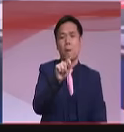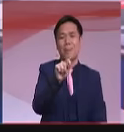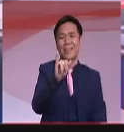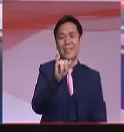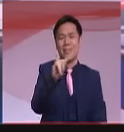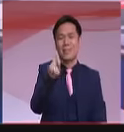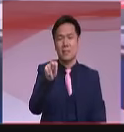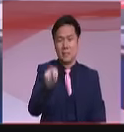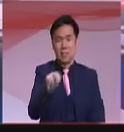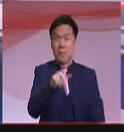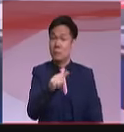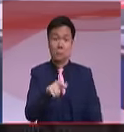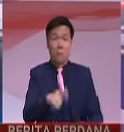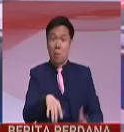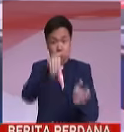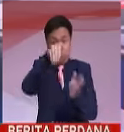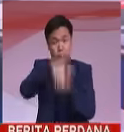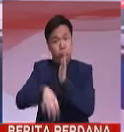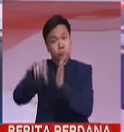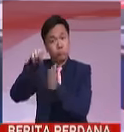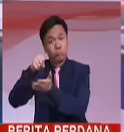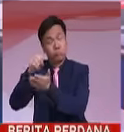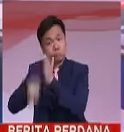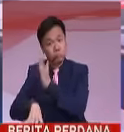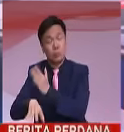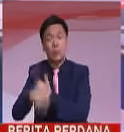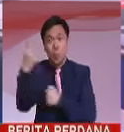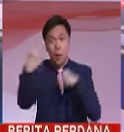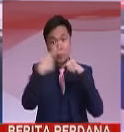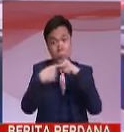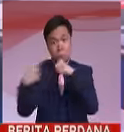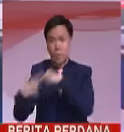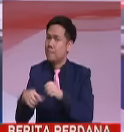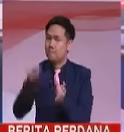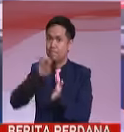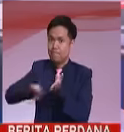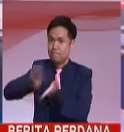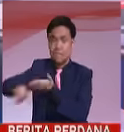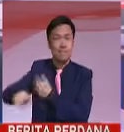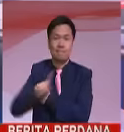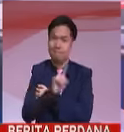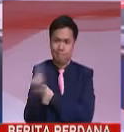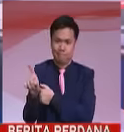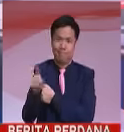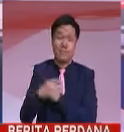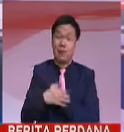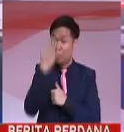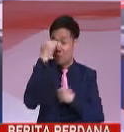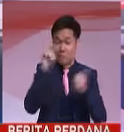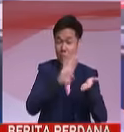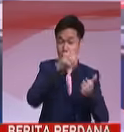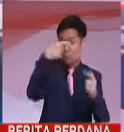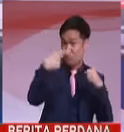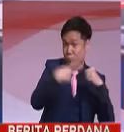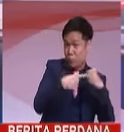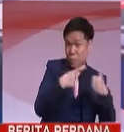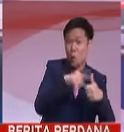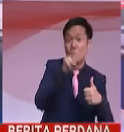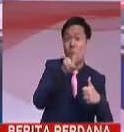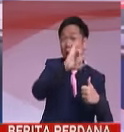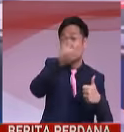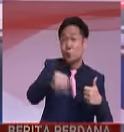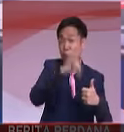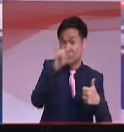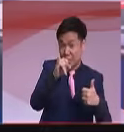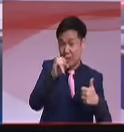Aslan untuk menggugurkannya dua pertumbuhan yang dihadapinya ya berhubung pertumbuhan tidak mengistirahatkan 2 juta